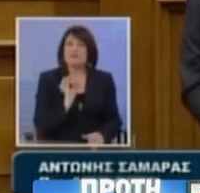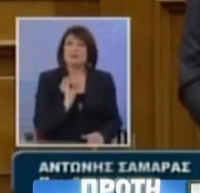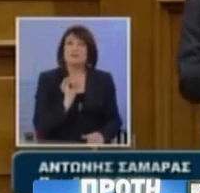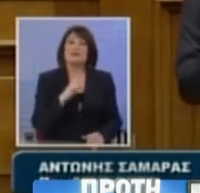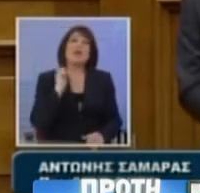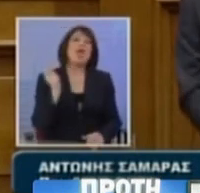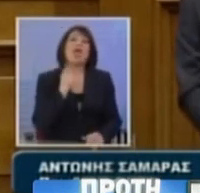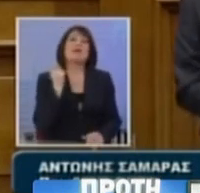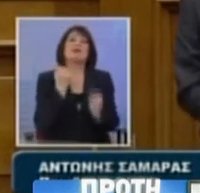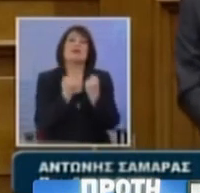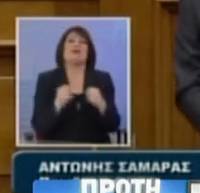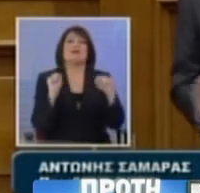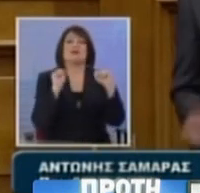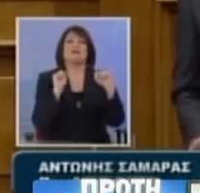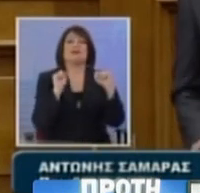ανεξαρτησία, όχι με δανεικά.